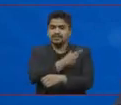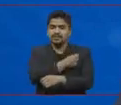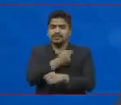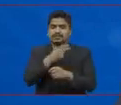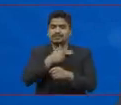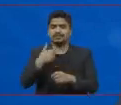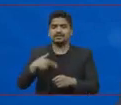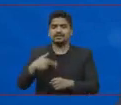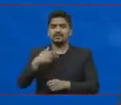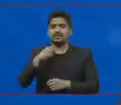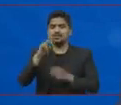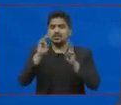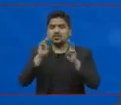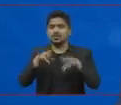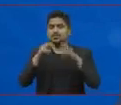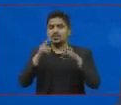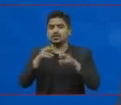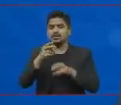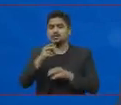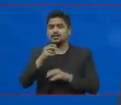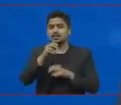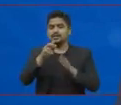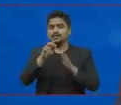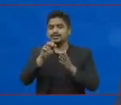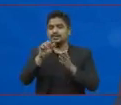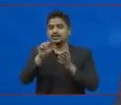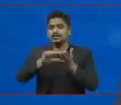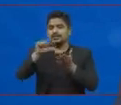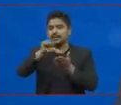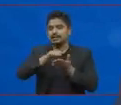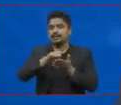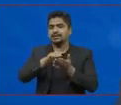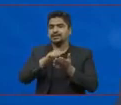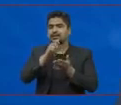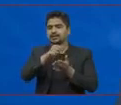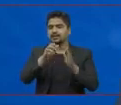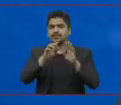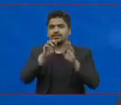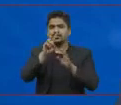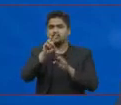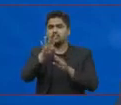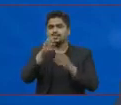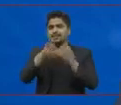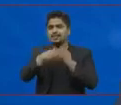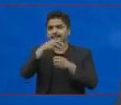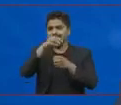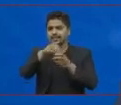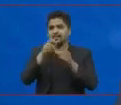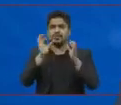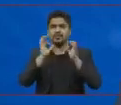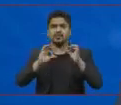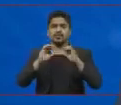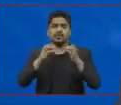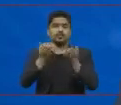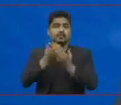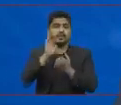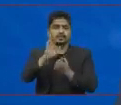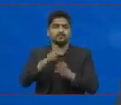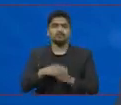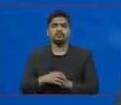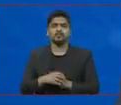अस्ट्रेलिया, हङ्गेरी, सर्बिया, इराक, पाकिस्तान लगायत संसारका 24 देशहरूमा प्रयोग भइरहेको